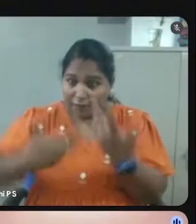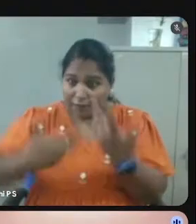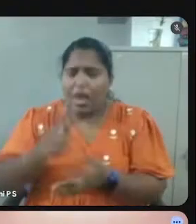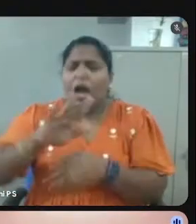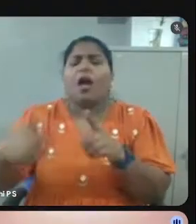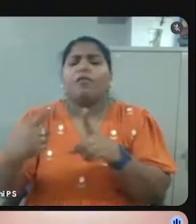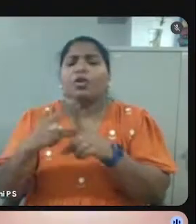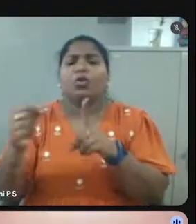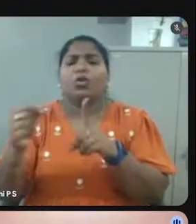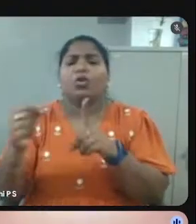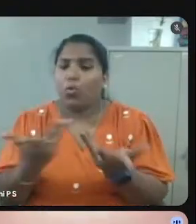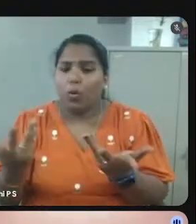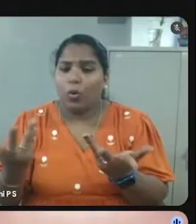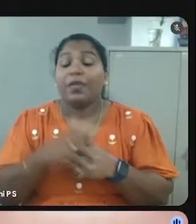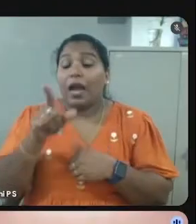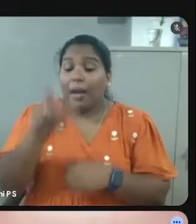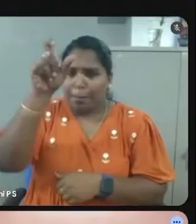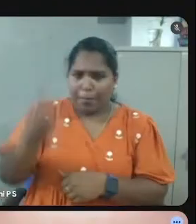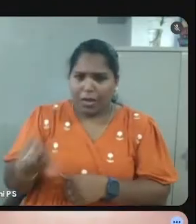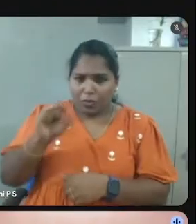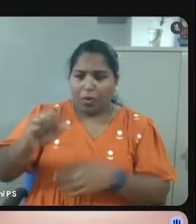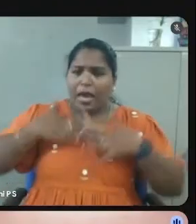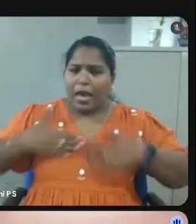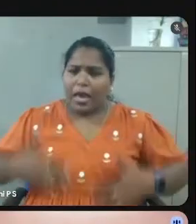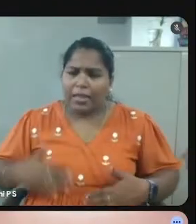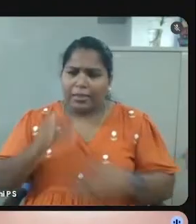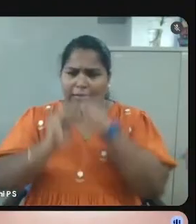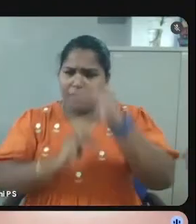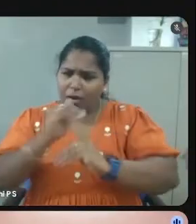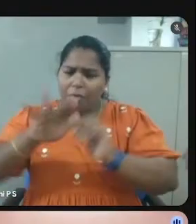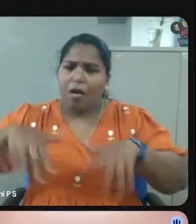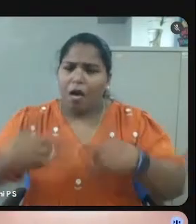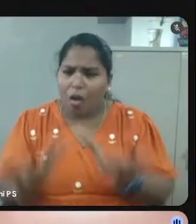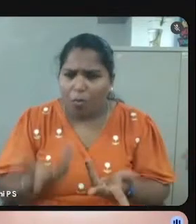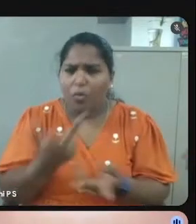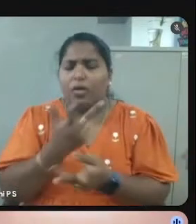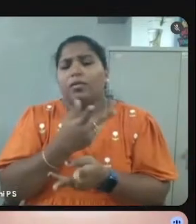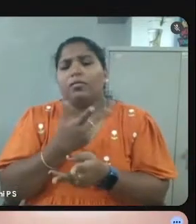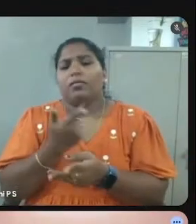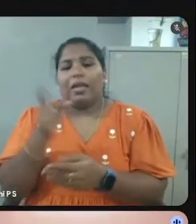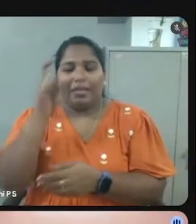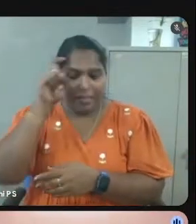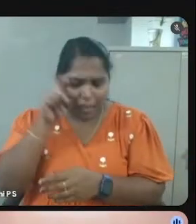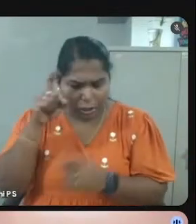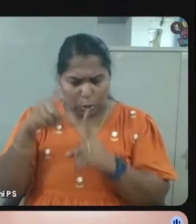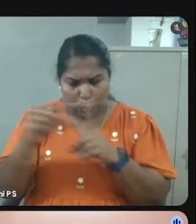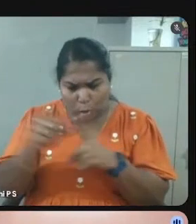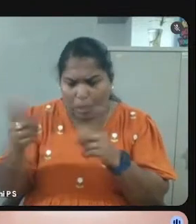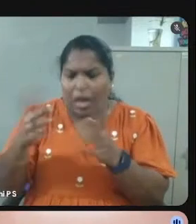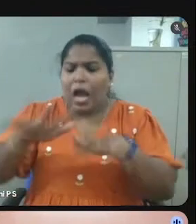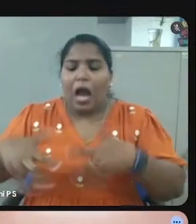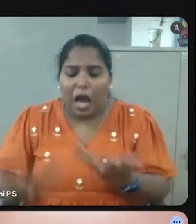അവരുടെ ഒരു ഹെൽത്ത് പ്രൊമോഷനും അവരുടെ ഒരു കാര്യങ്ങൾ മെയിൻറ്റെയിൻ ചെയ്യാനും